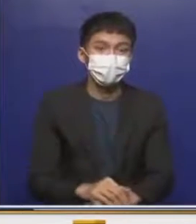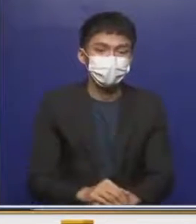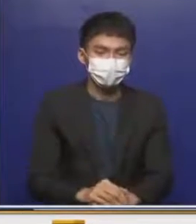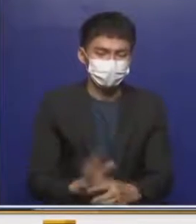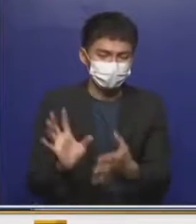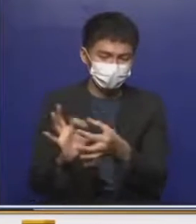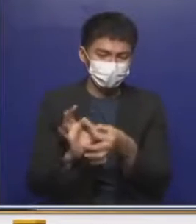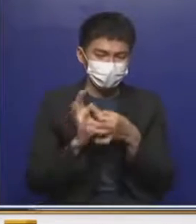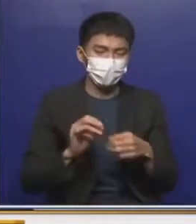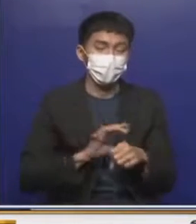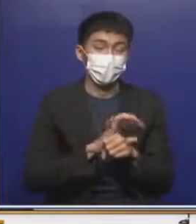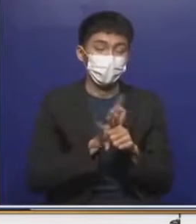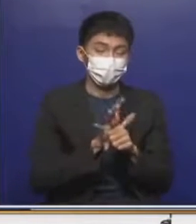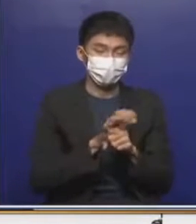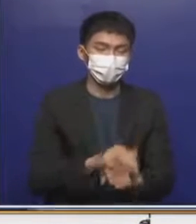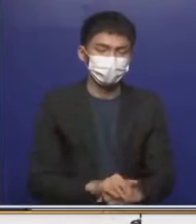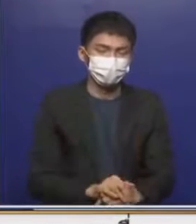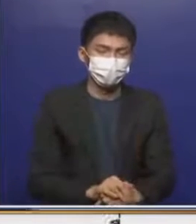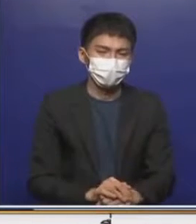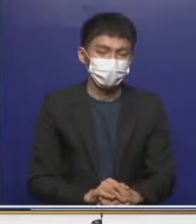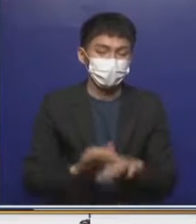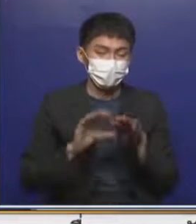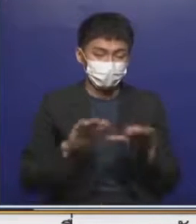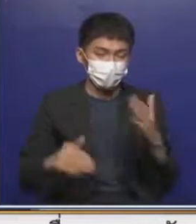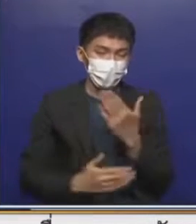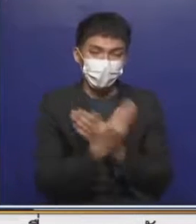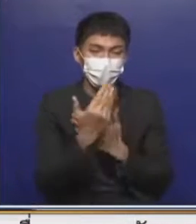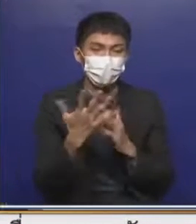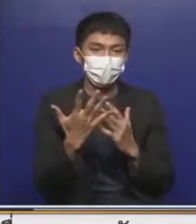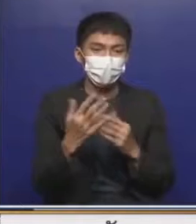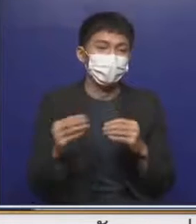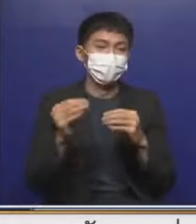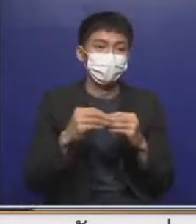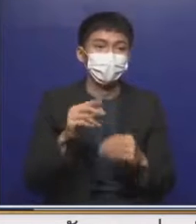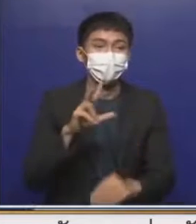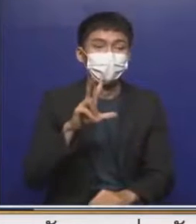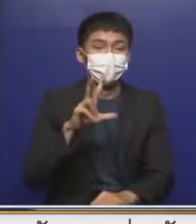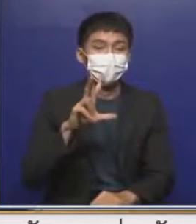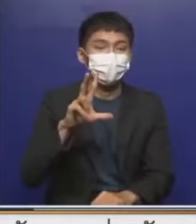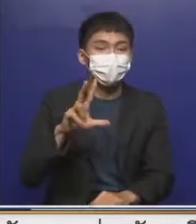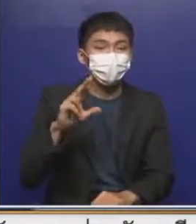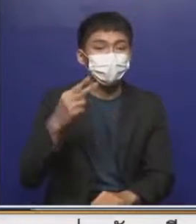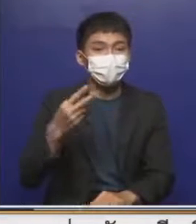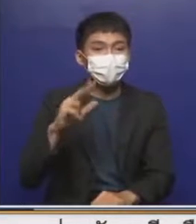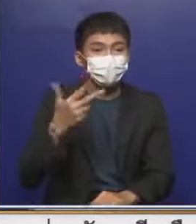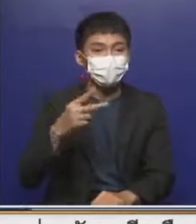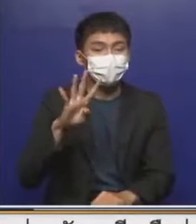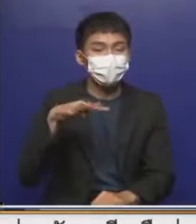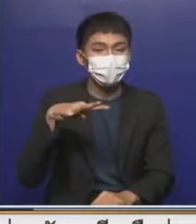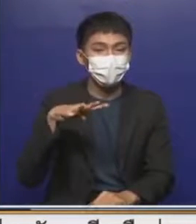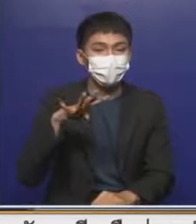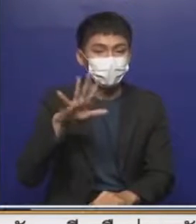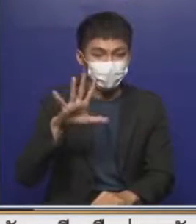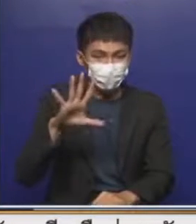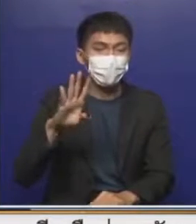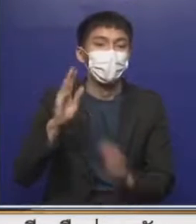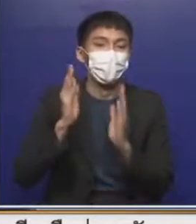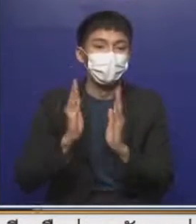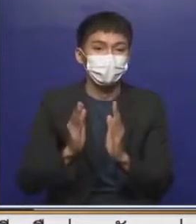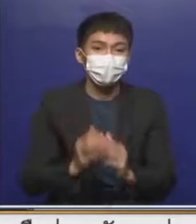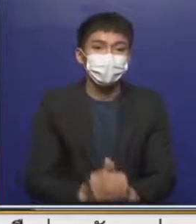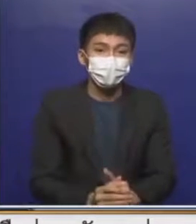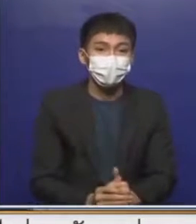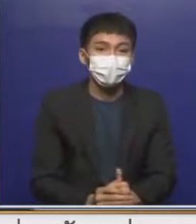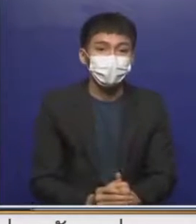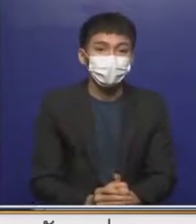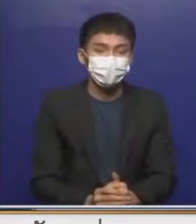วิ ด์เด็ด้อยโอกาสเพิ่มขเล็นอยเป็ 34,500 คนไป 34,500 คนเด็